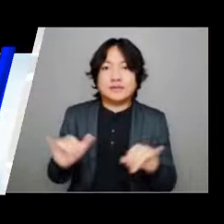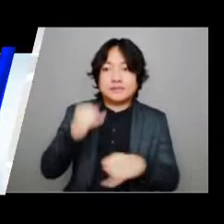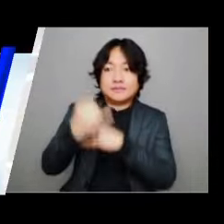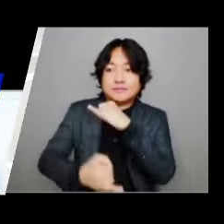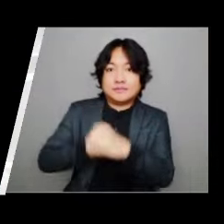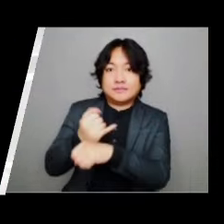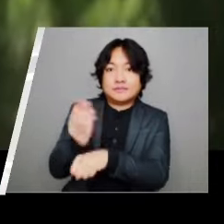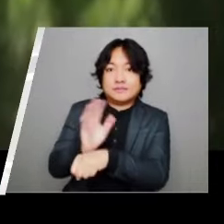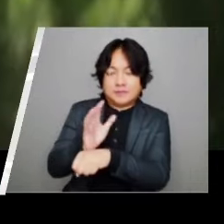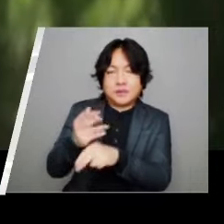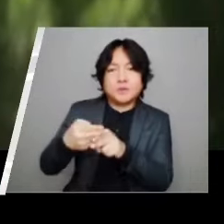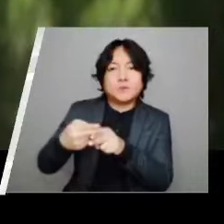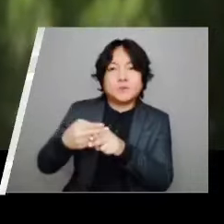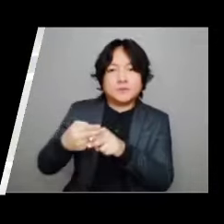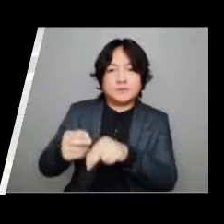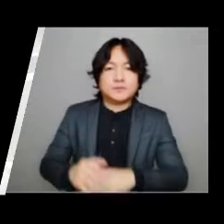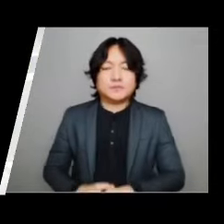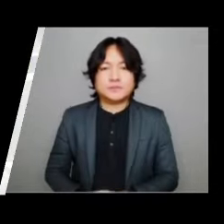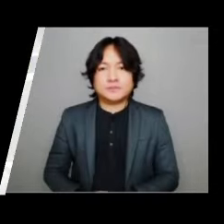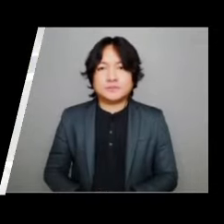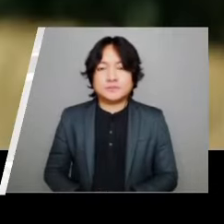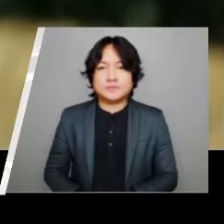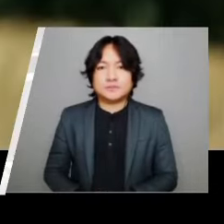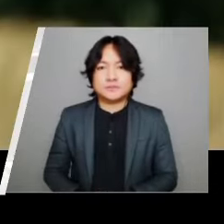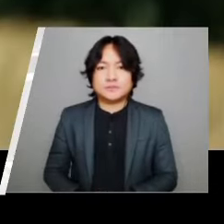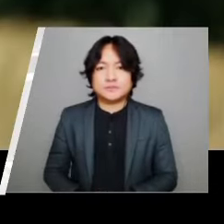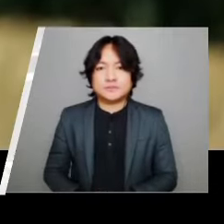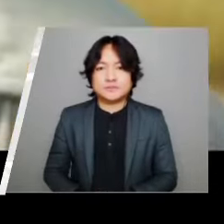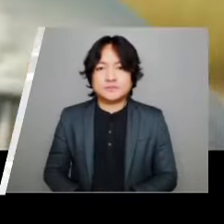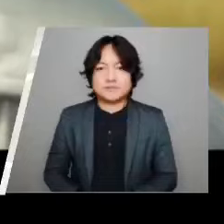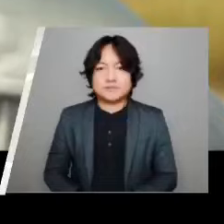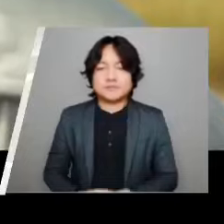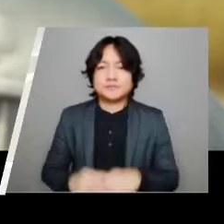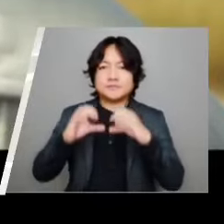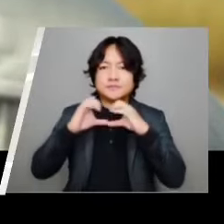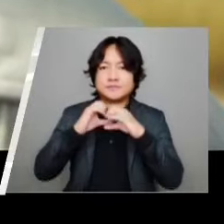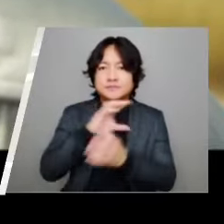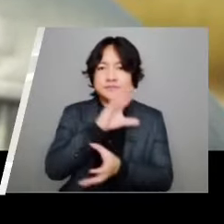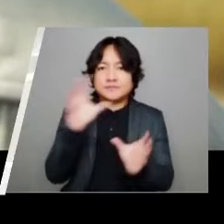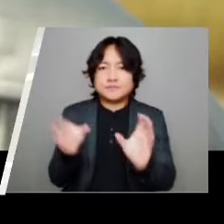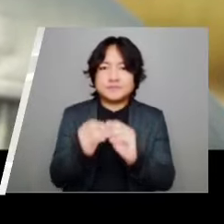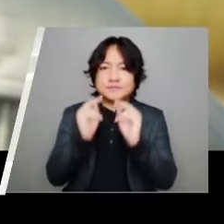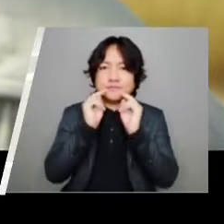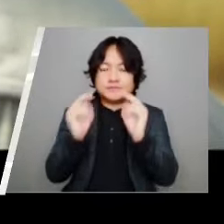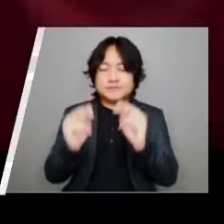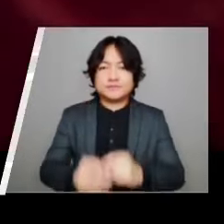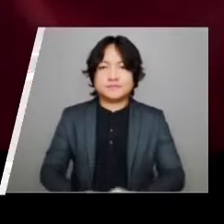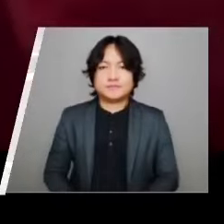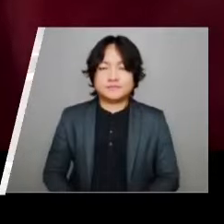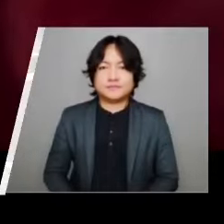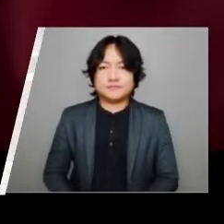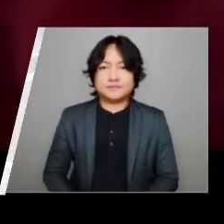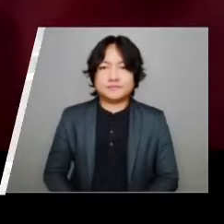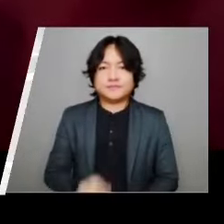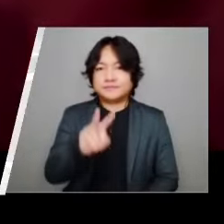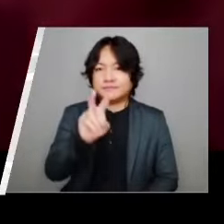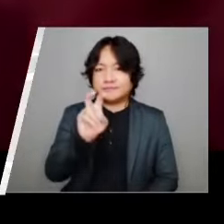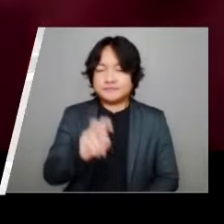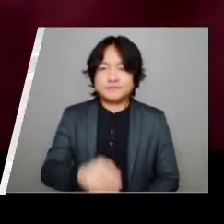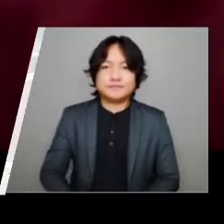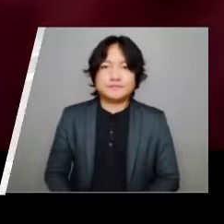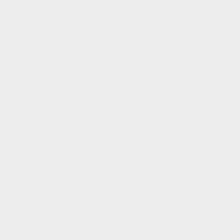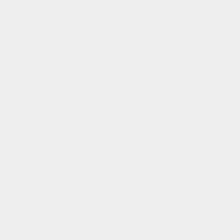Sa huli. Para sa GMA Integrated News, Aubrey Carampel ang inyong saksi.